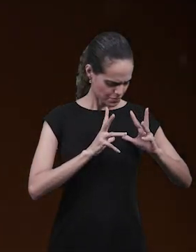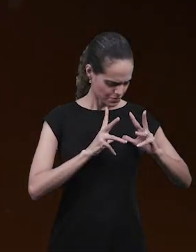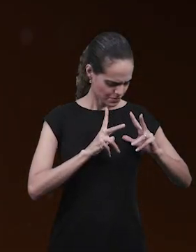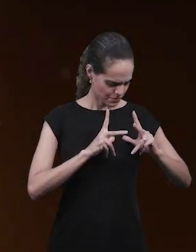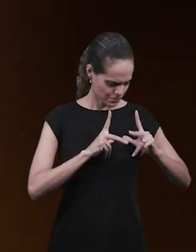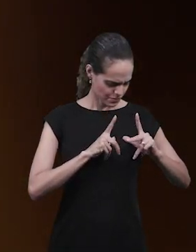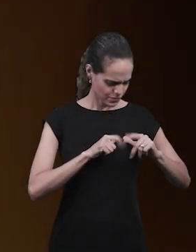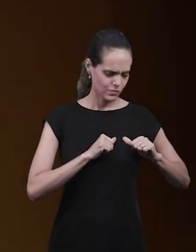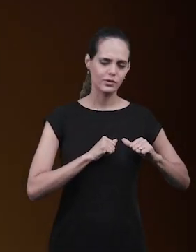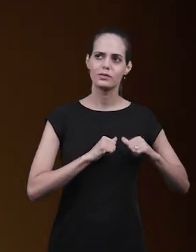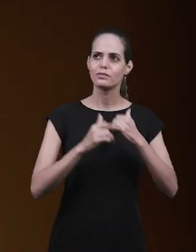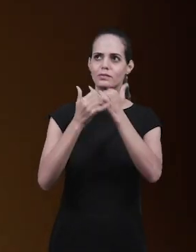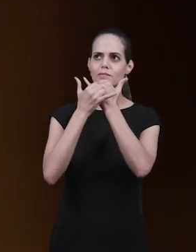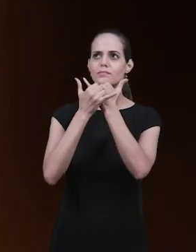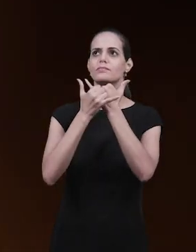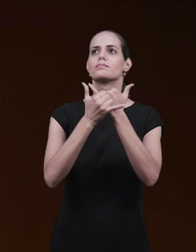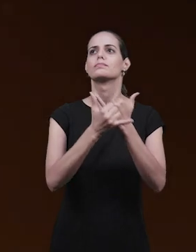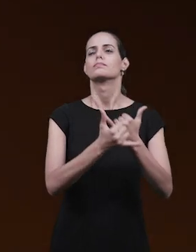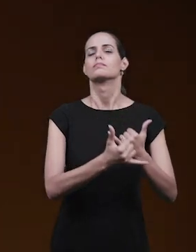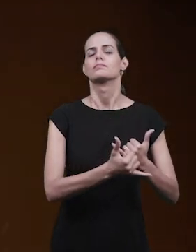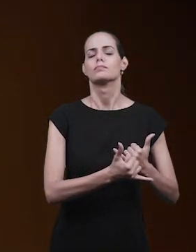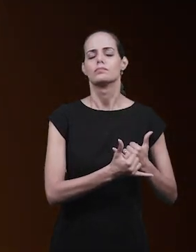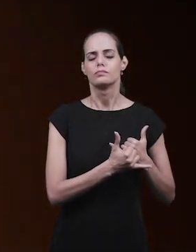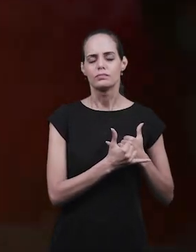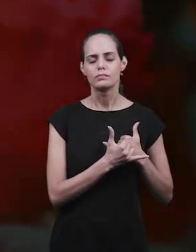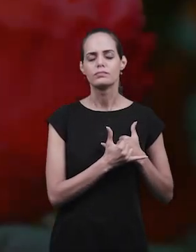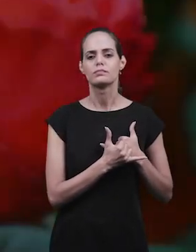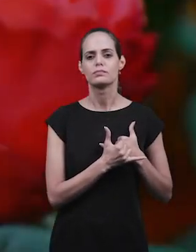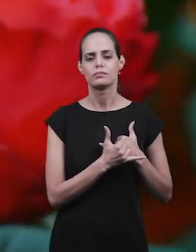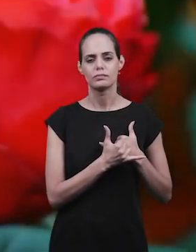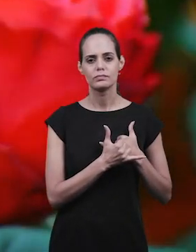purificar-me, meu Senhor.